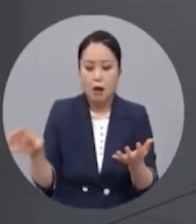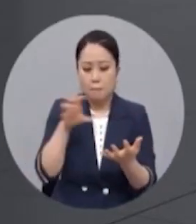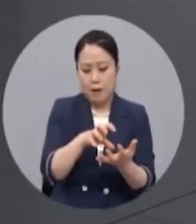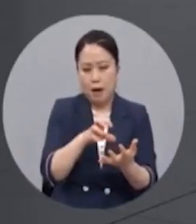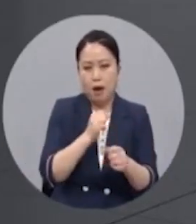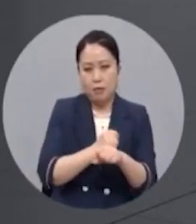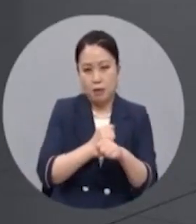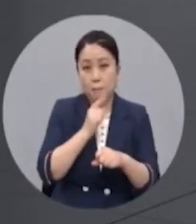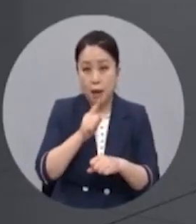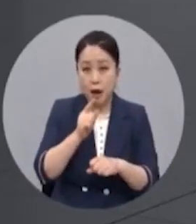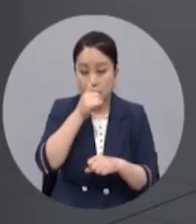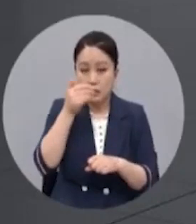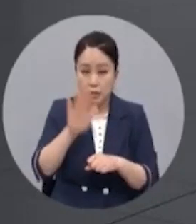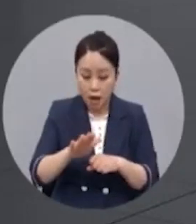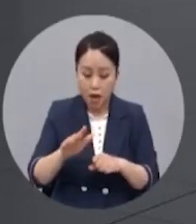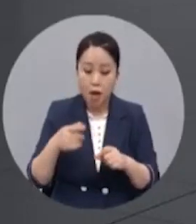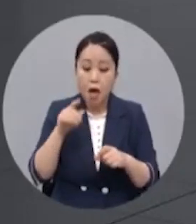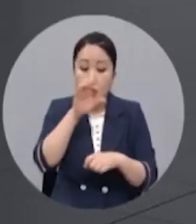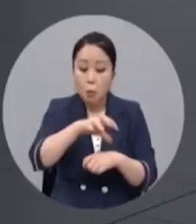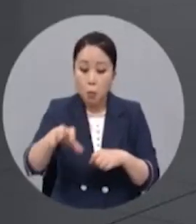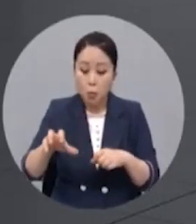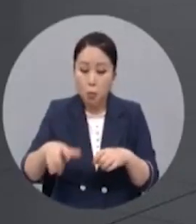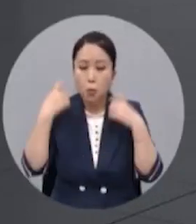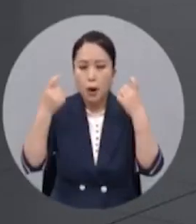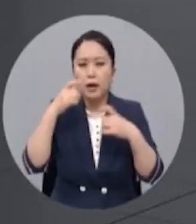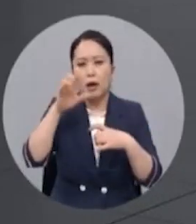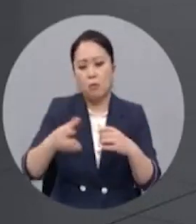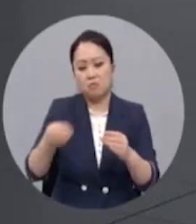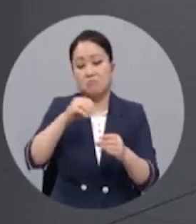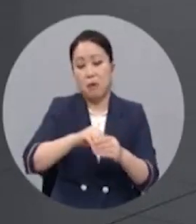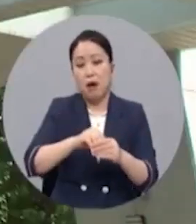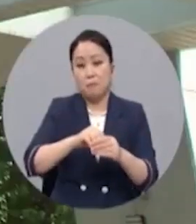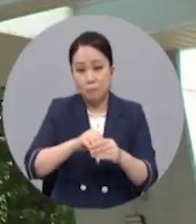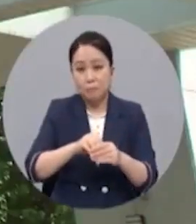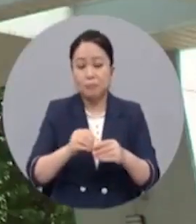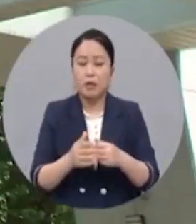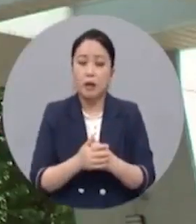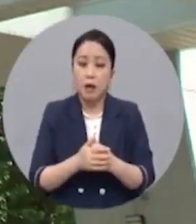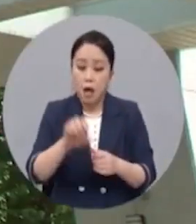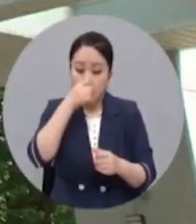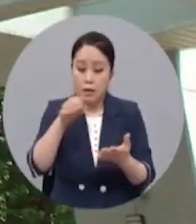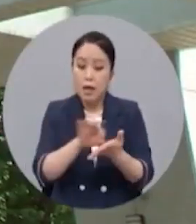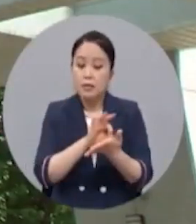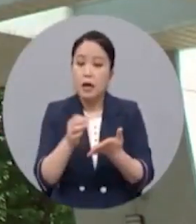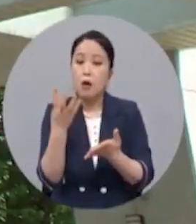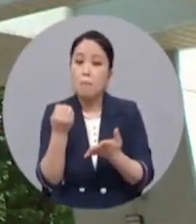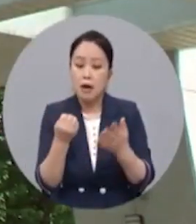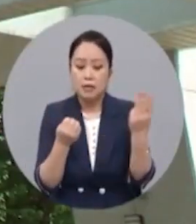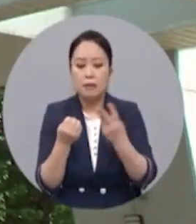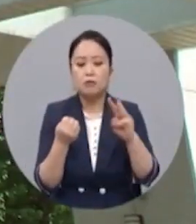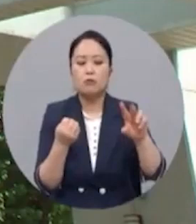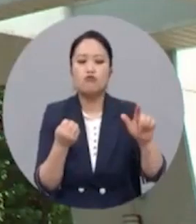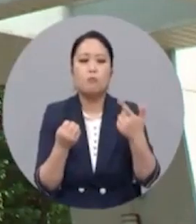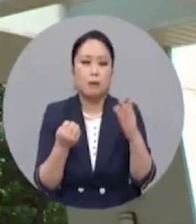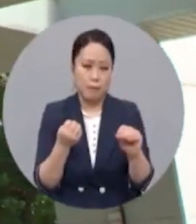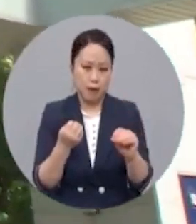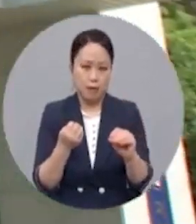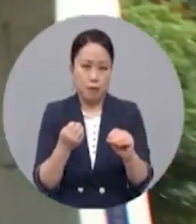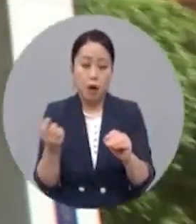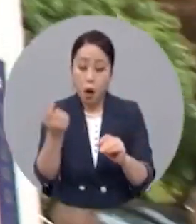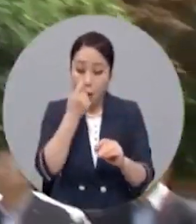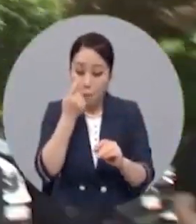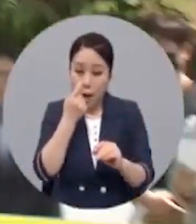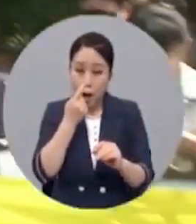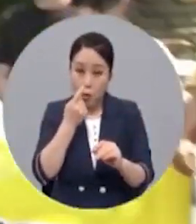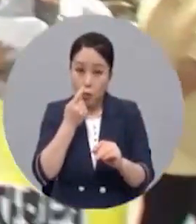끼어넣었습니다. 문화시설과 도시재생시설을 보고 오겠다는 겁니다. 예산은 3,600만 원.